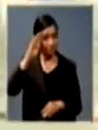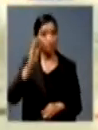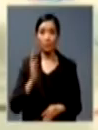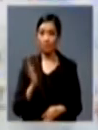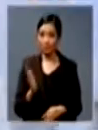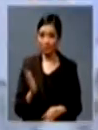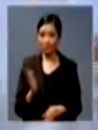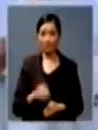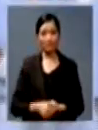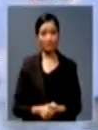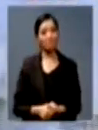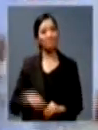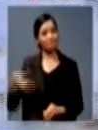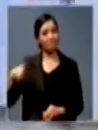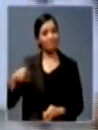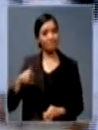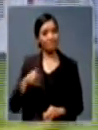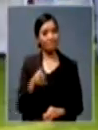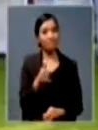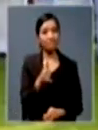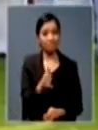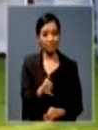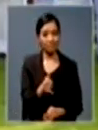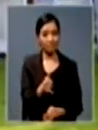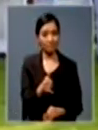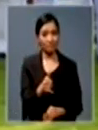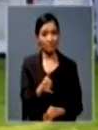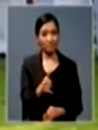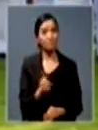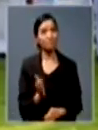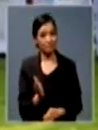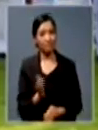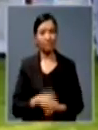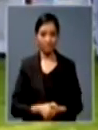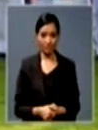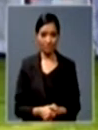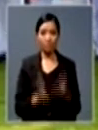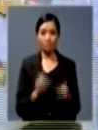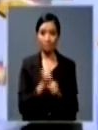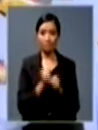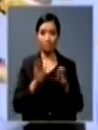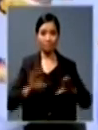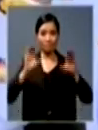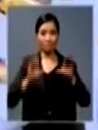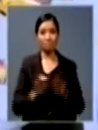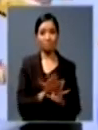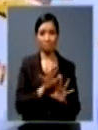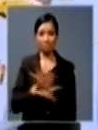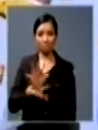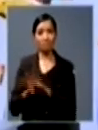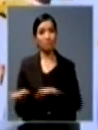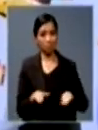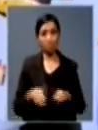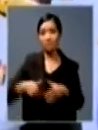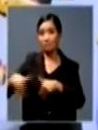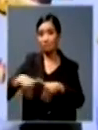าเดินเข้ามาในบริเวณงานนะครับนี่ข้าราชการเตรียมพร้อมนะครับมีประชาชนนะฮะร่